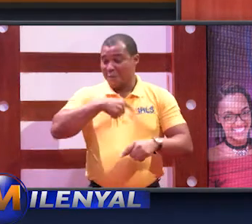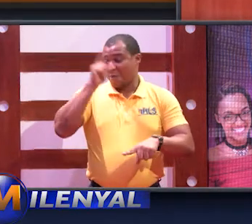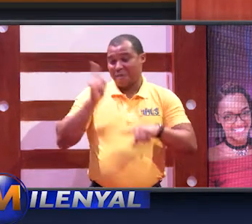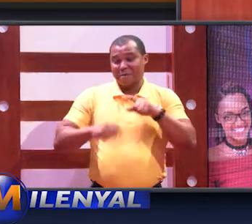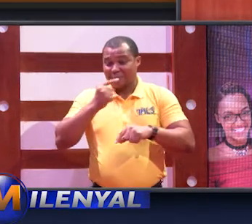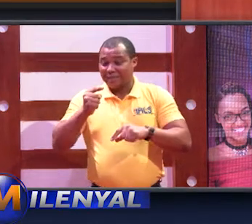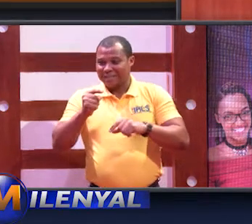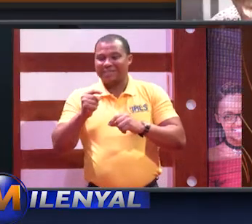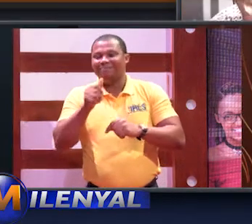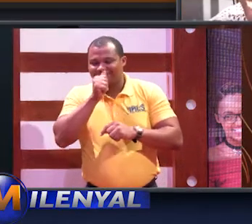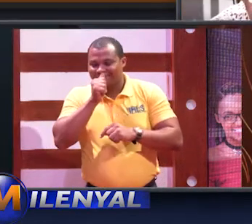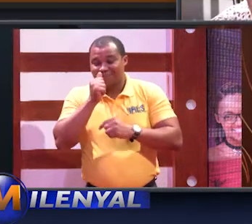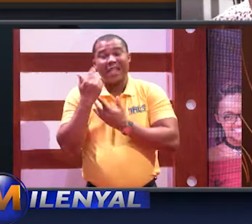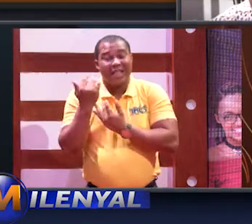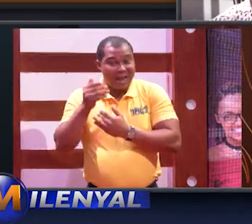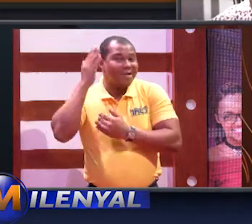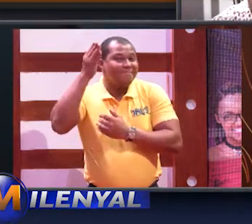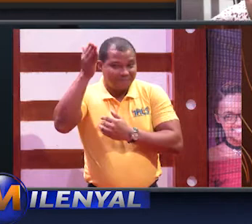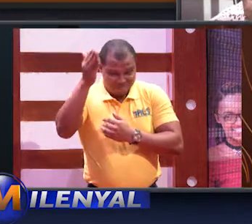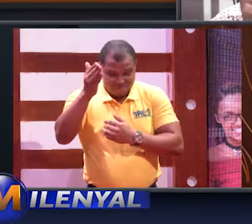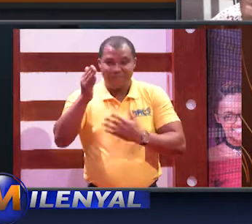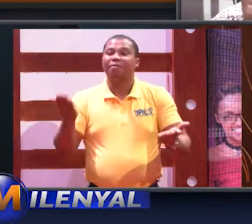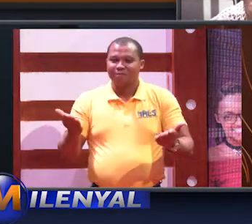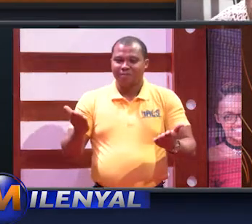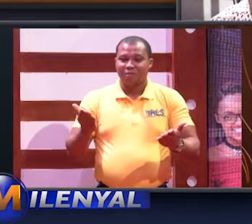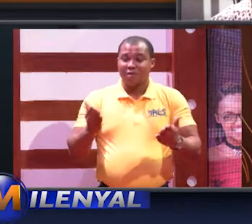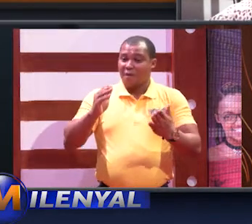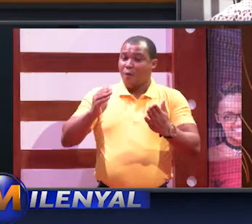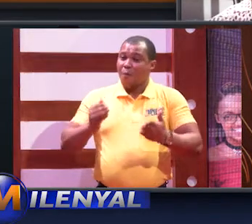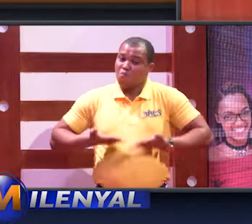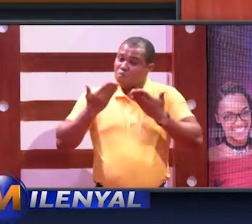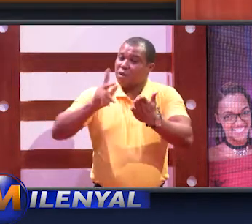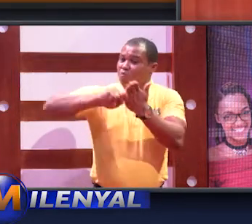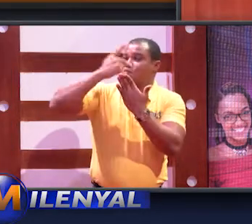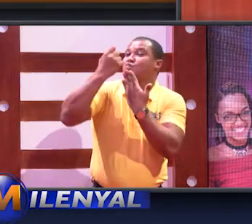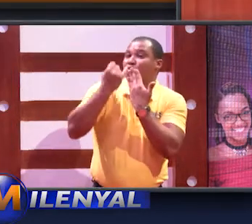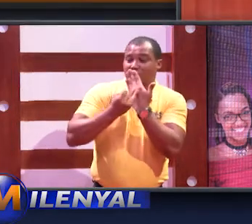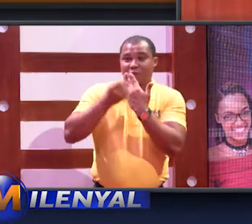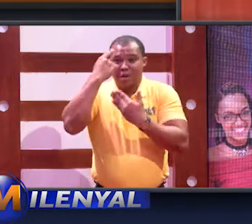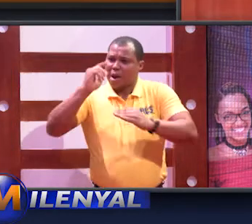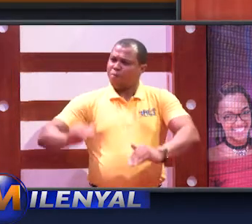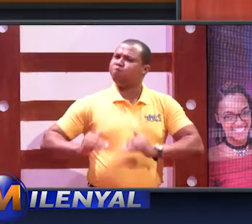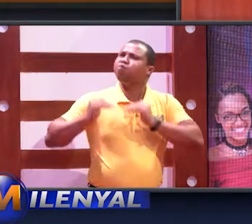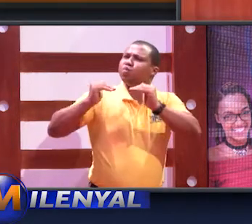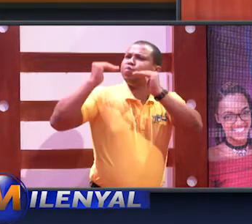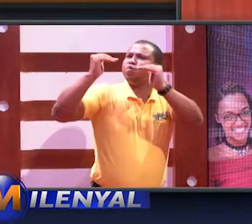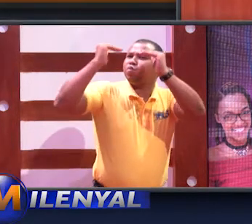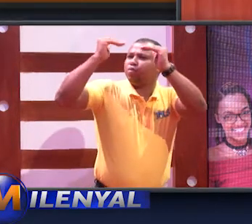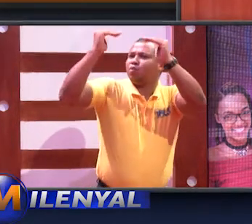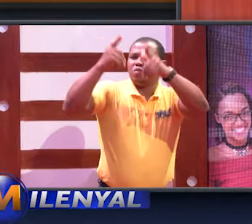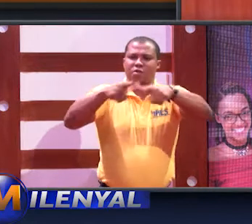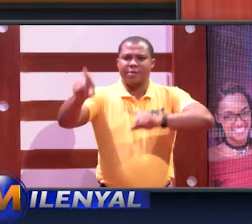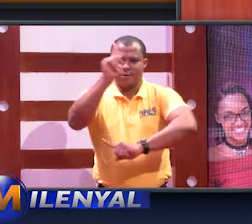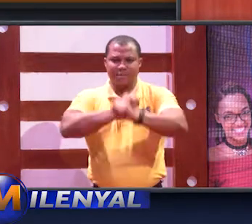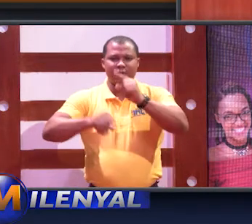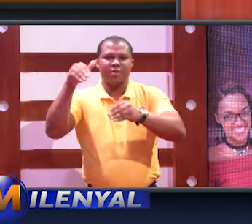que c'est dans la discussion que nous sommes pour nous capables de venir avec des projets qui permettent vraiment une promotion qui fait pour l'enseignement en